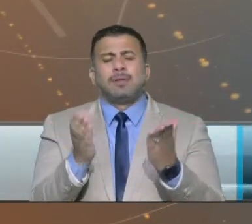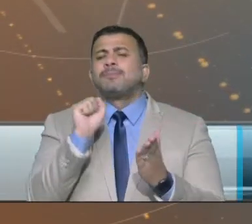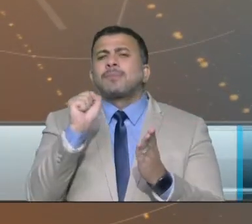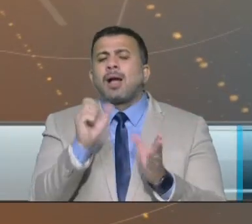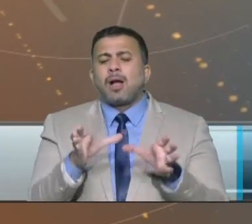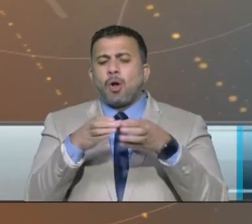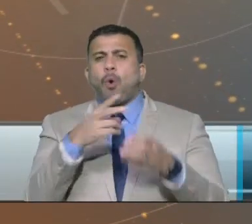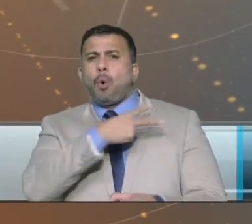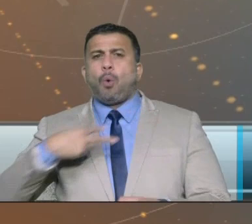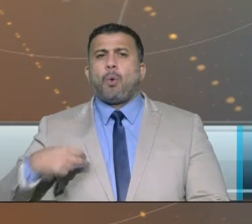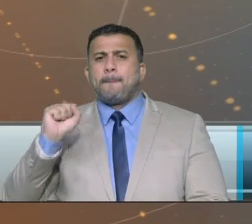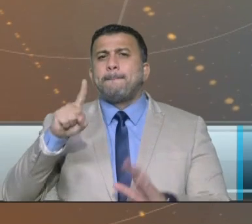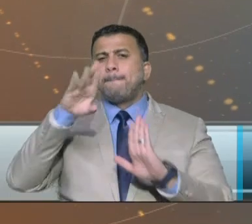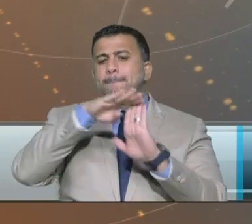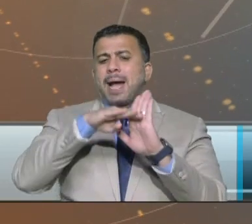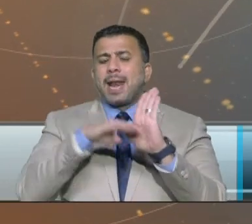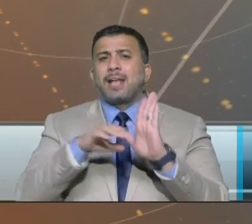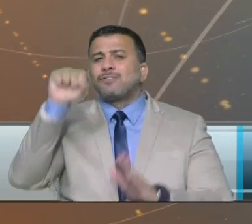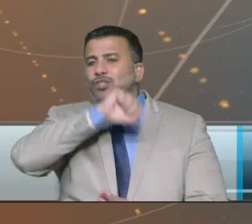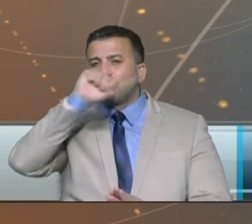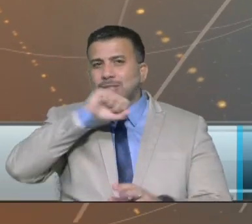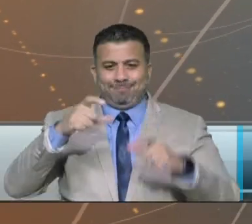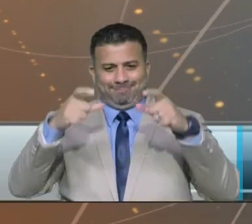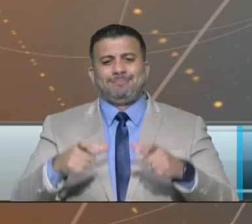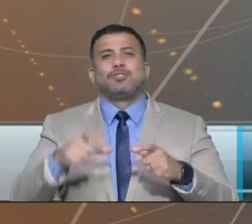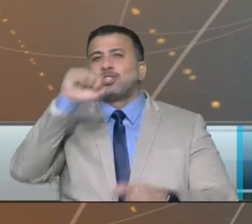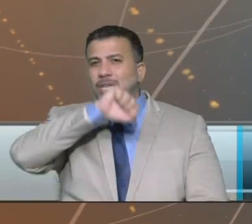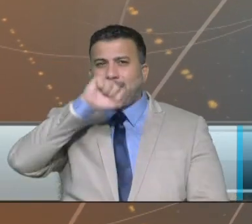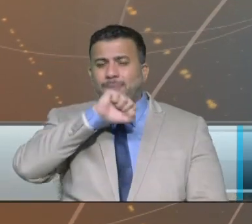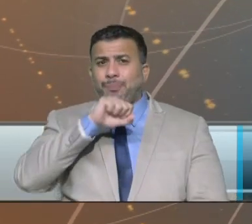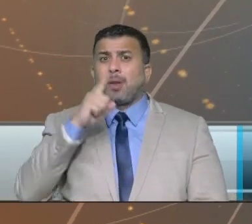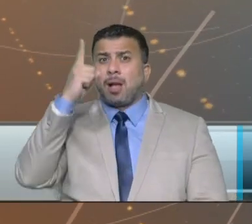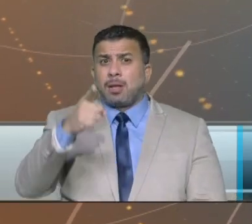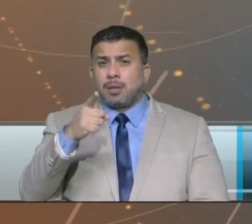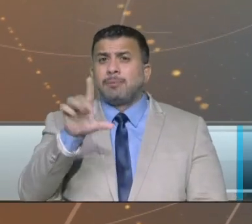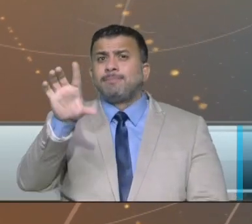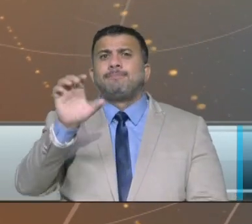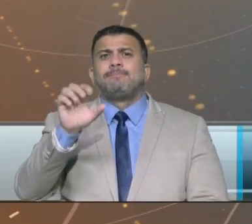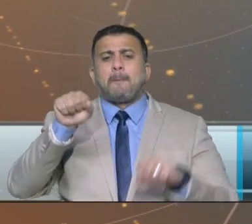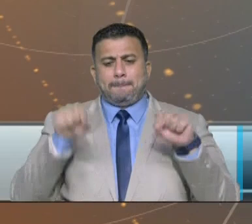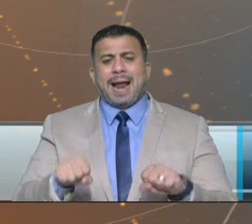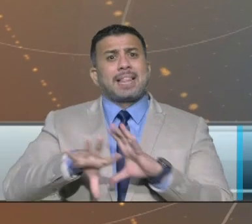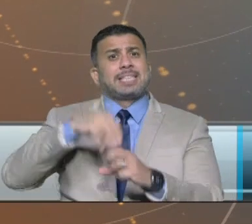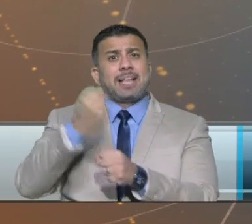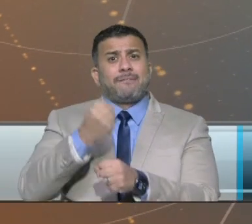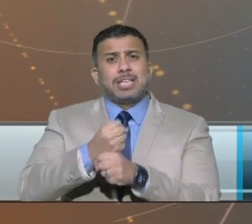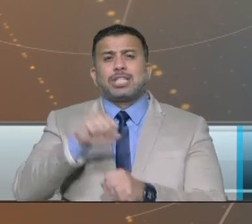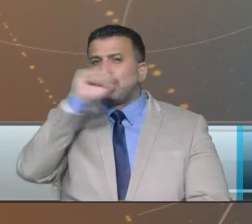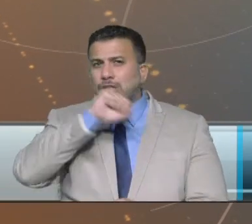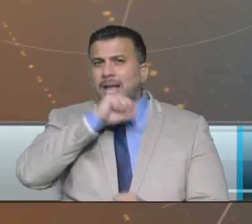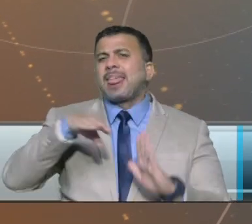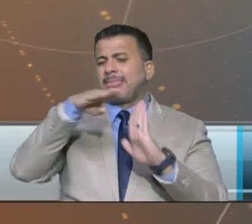حوكمه البيانات وادارتها في اماره الشرقه ونص القرار على ان يكلف المجلس التنفيذي